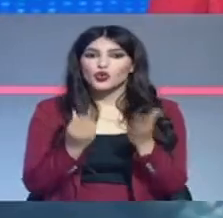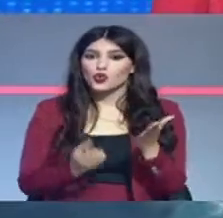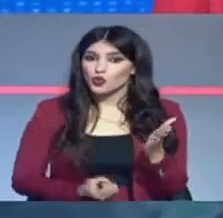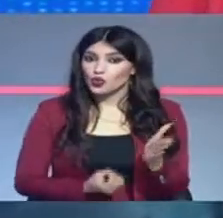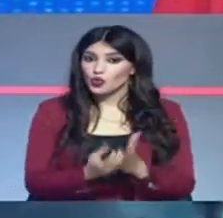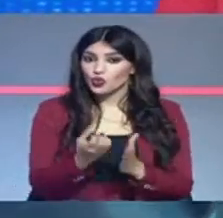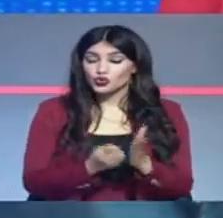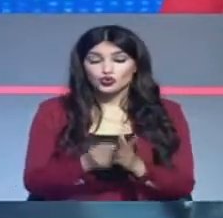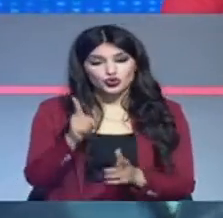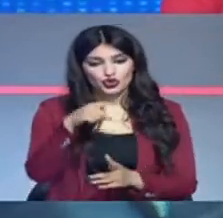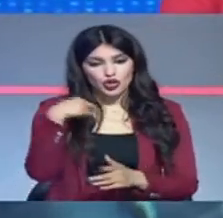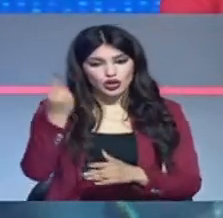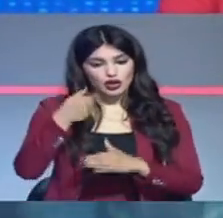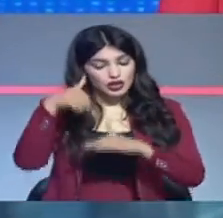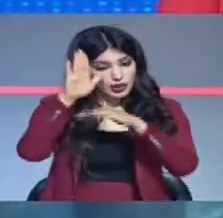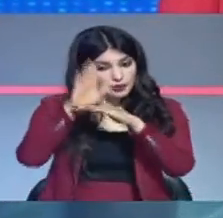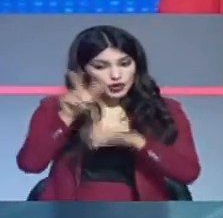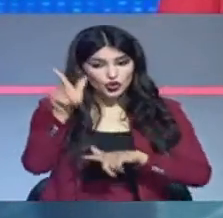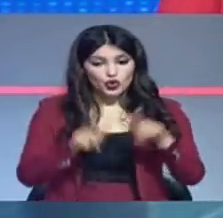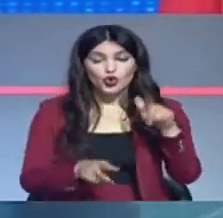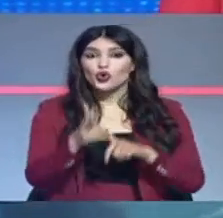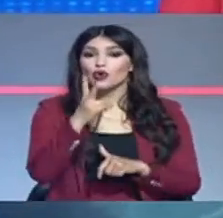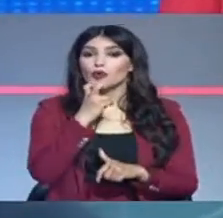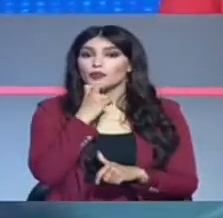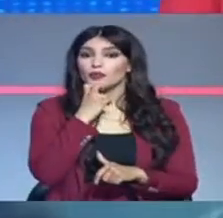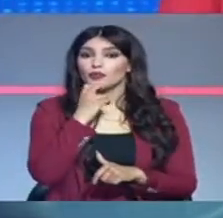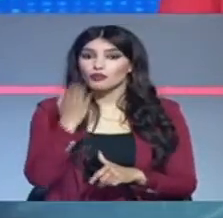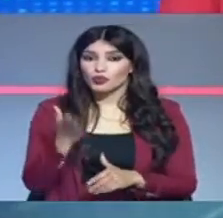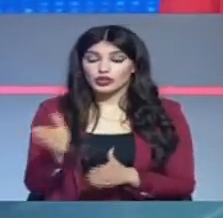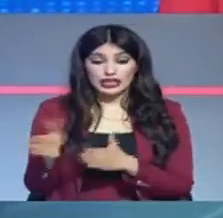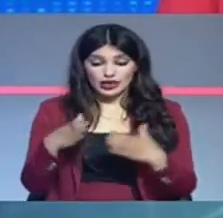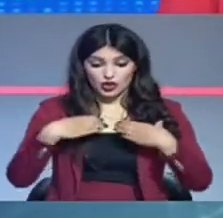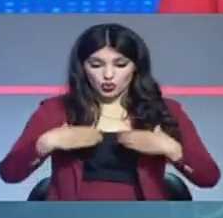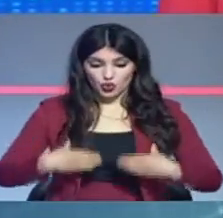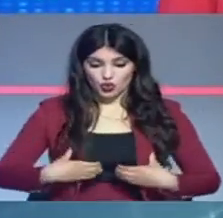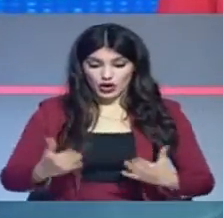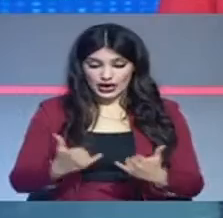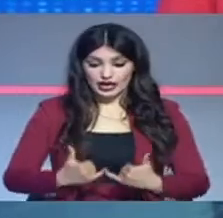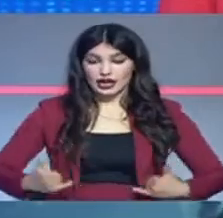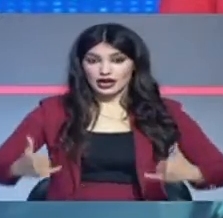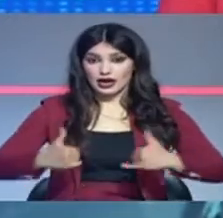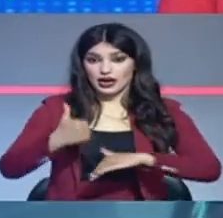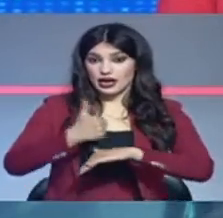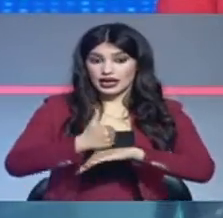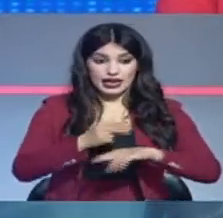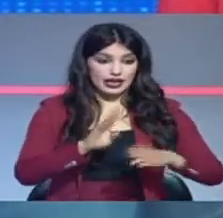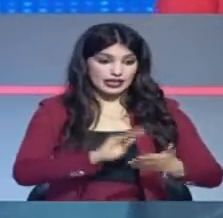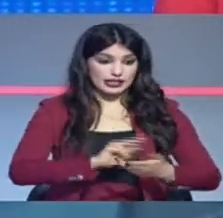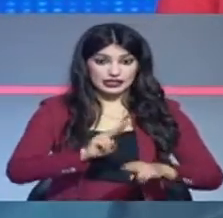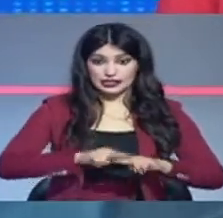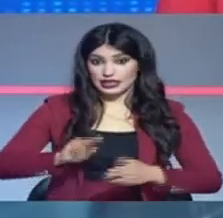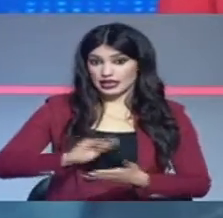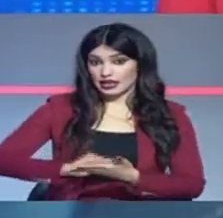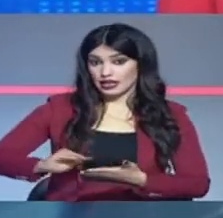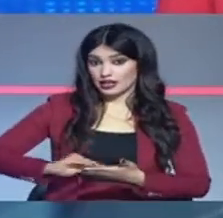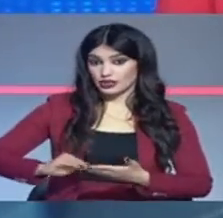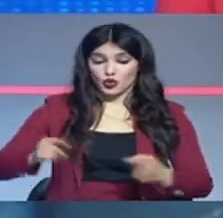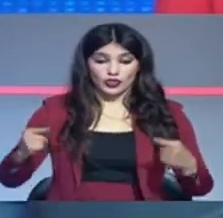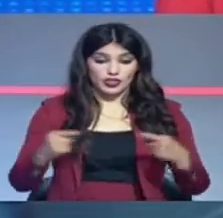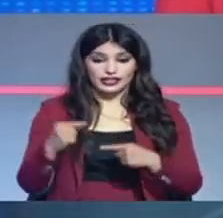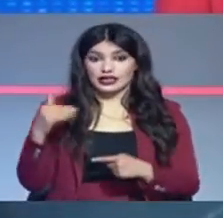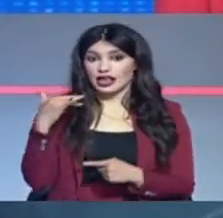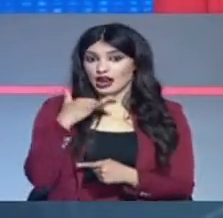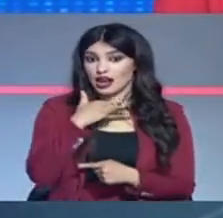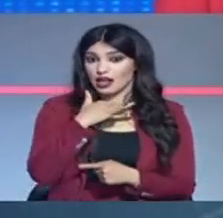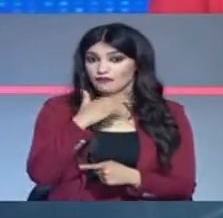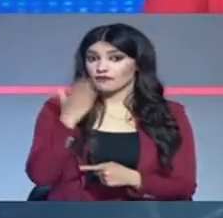نسال الله الحفظ للتونسيين جميعا اذن السيد النائب بدات الجمود رئيس لجنه الاصلاح الاداري ومكافحه الفساد